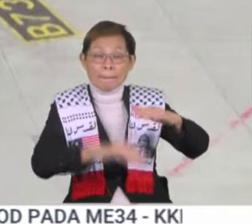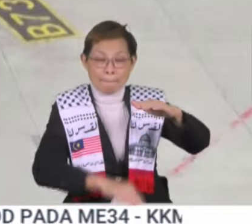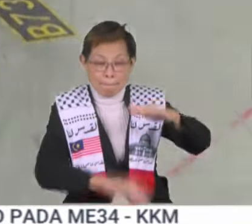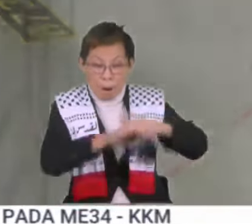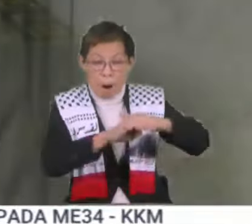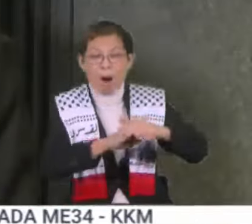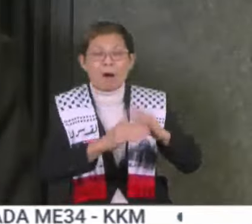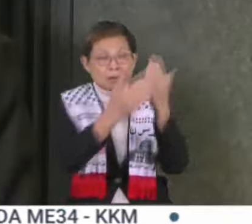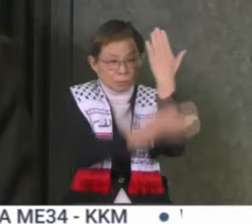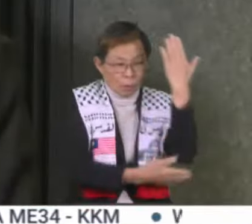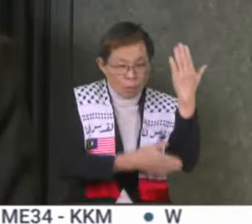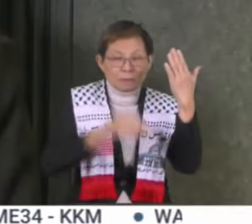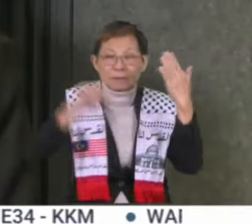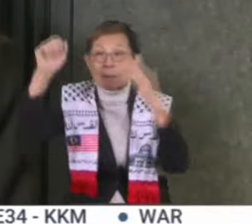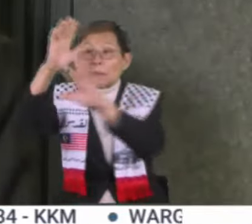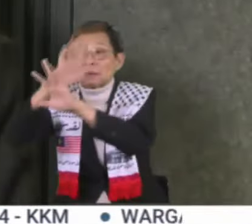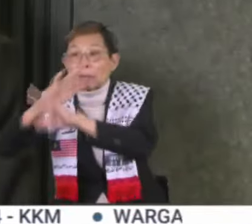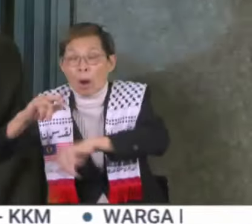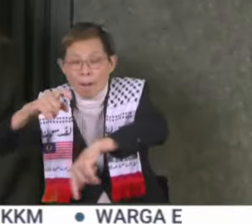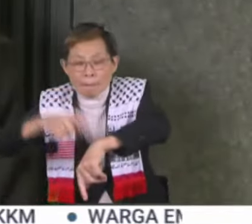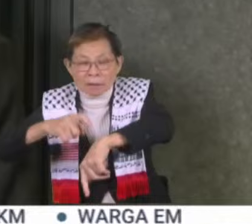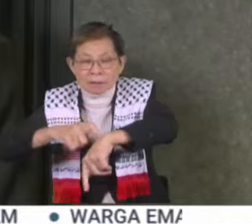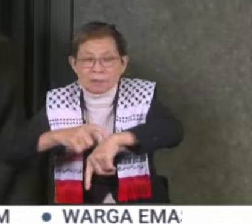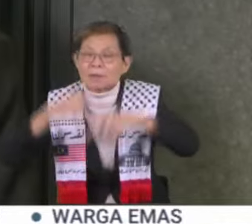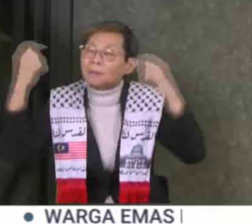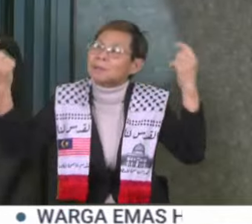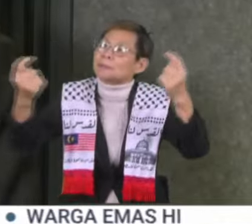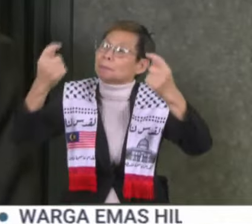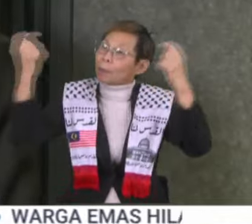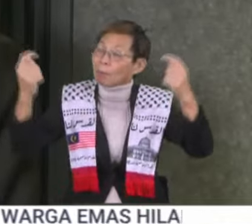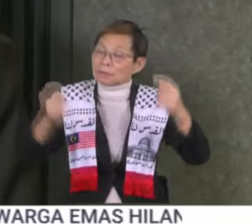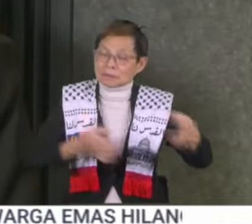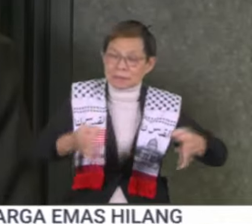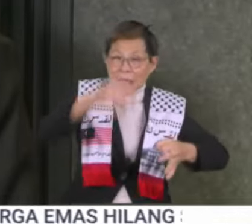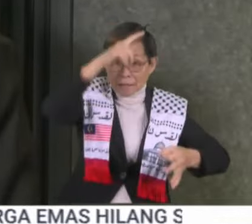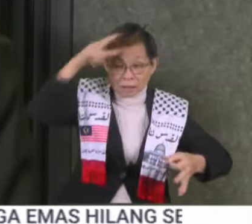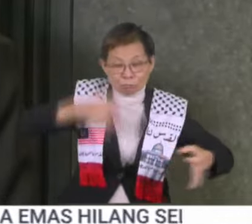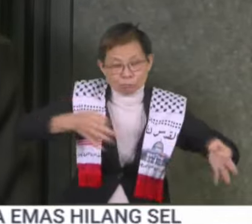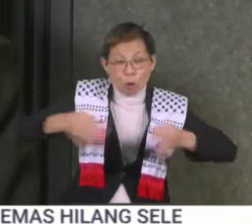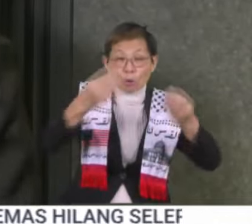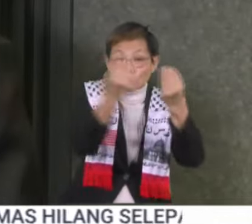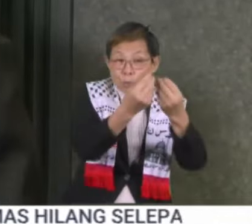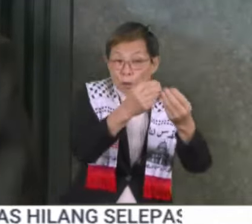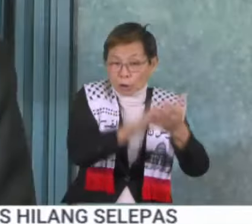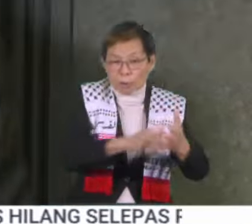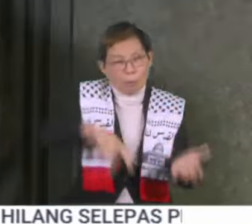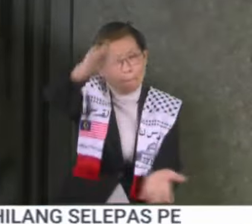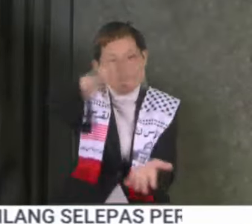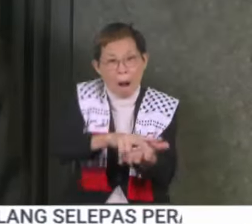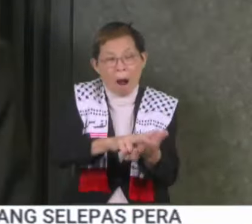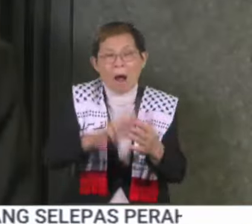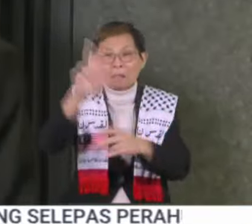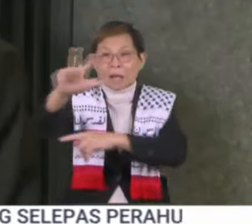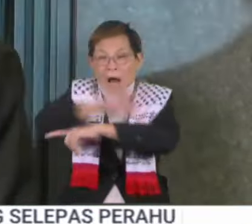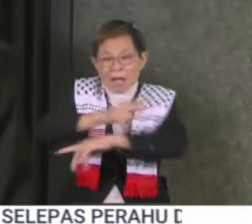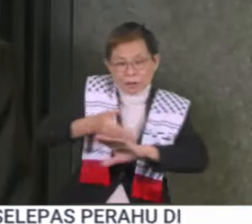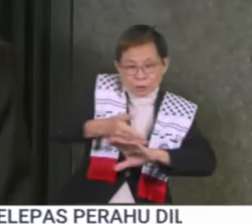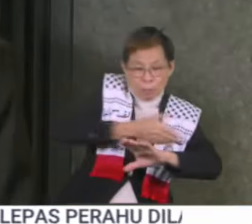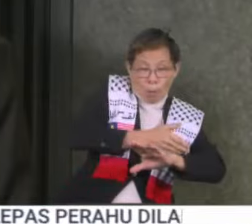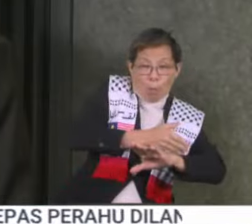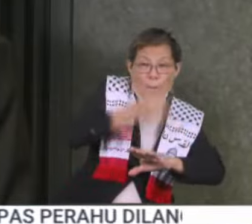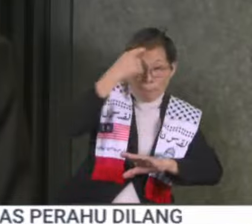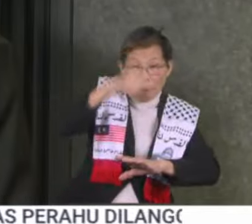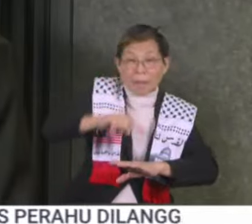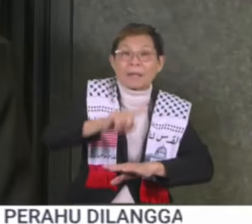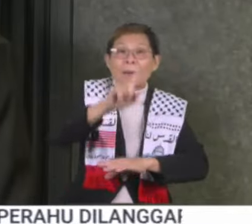antara Semenanjung, Sabah dan Sarawak semasa musim perayaan. Jelas Anthony Lok, kadar berkenaan akan ditetapkan 3 hari sebelum